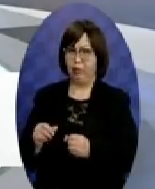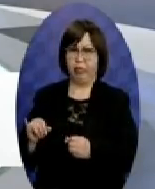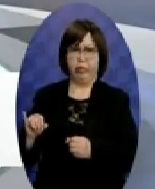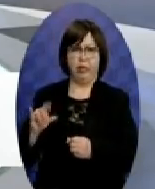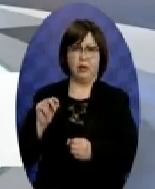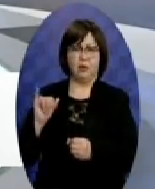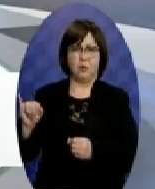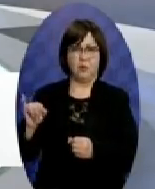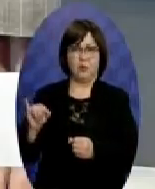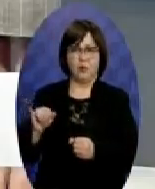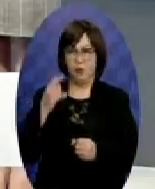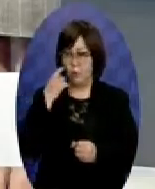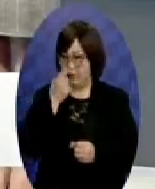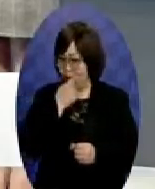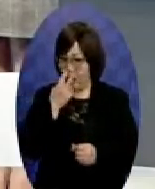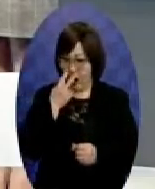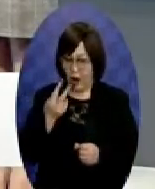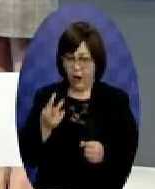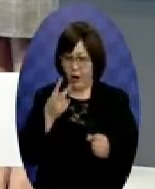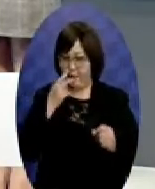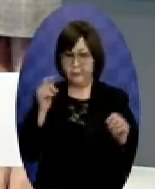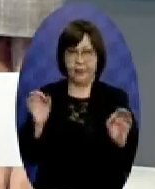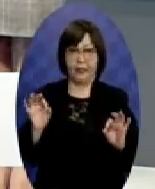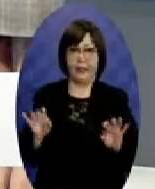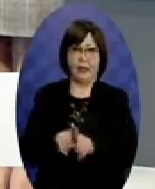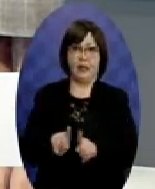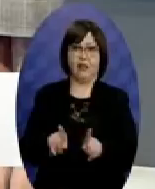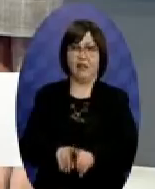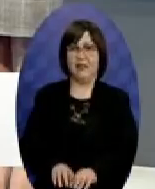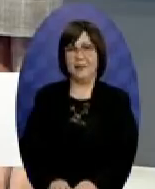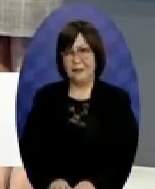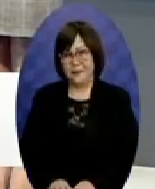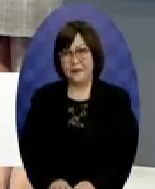хөгжүүлэлтэнд сөргөөр нөлөөлдөг. За дээр нь худалдан авалт буурах юм сөрөг